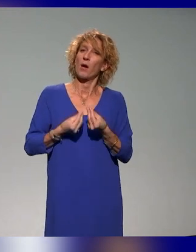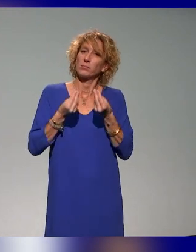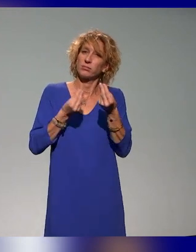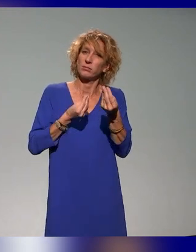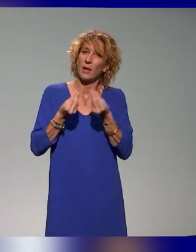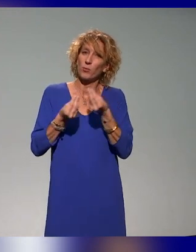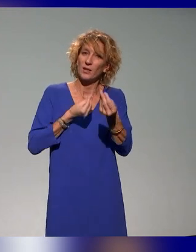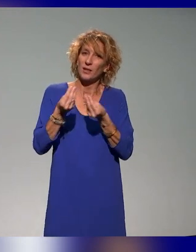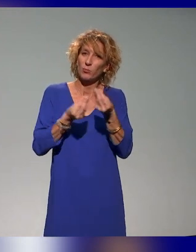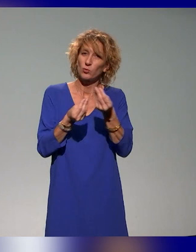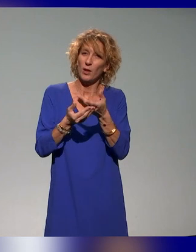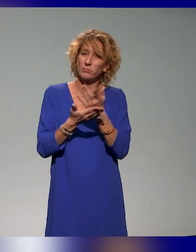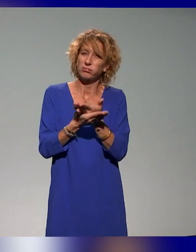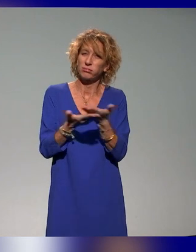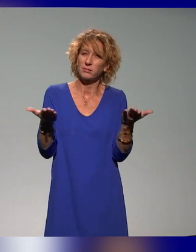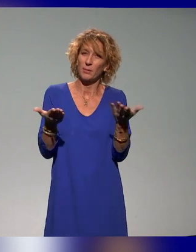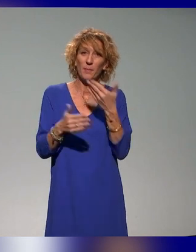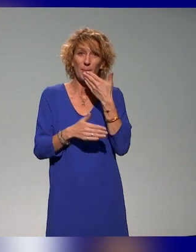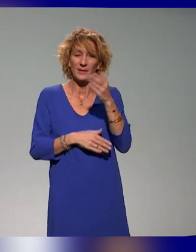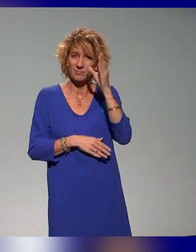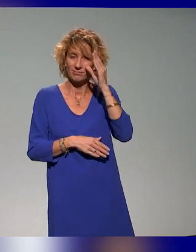Et merci de votre attention.